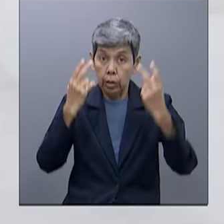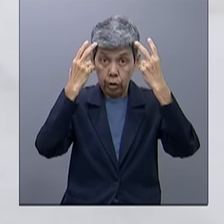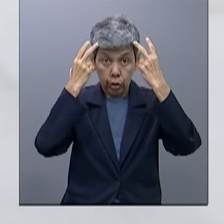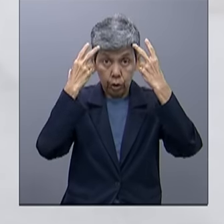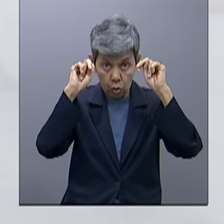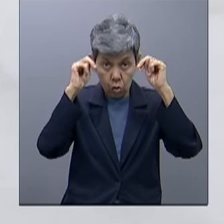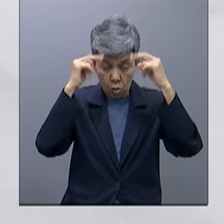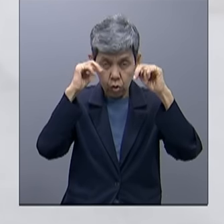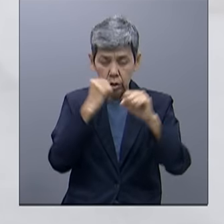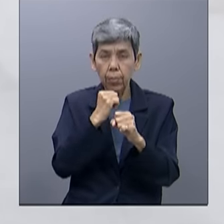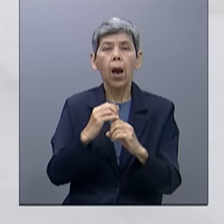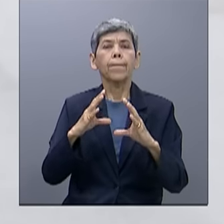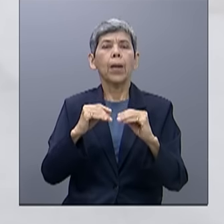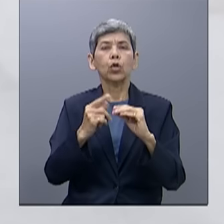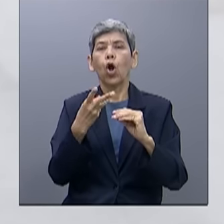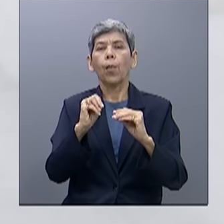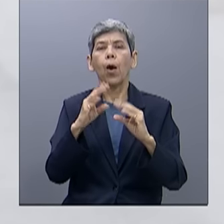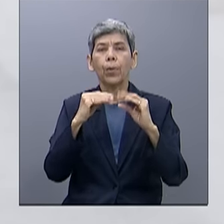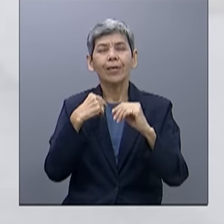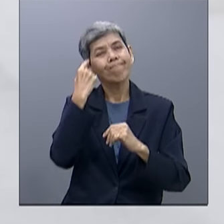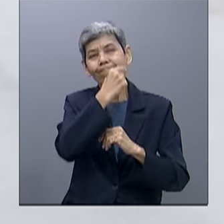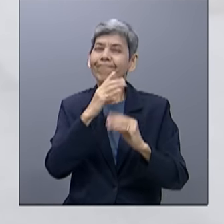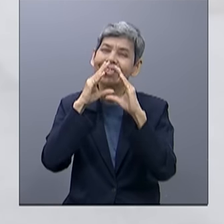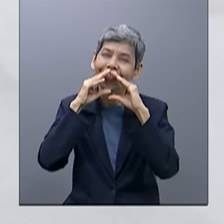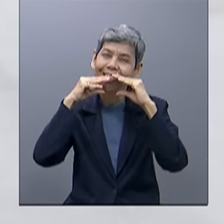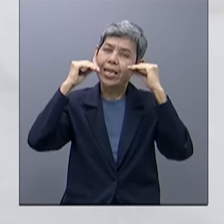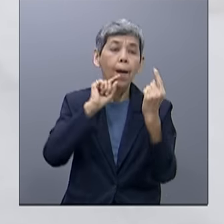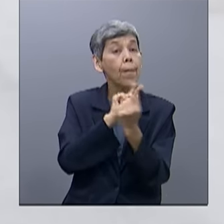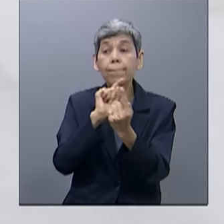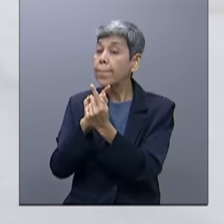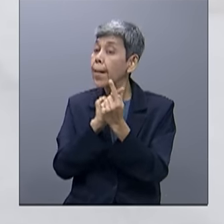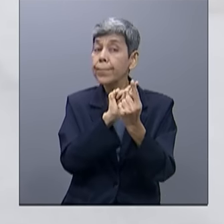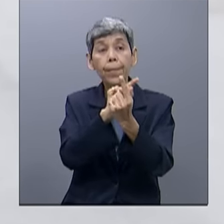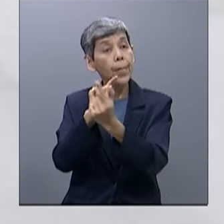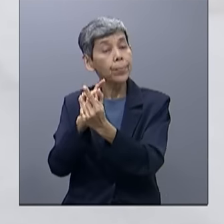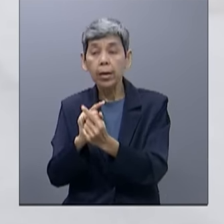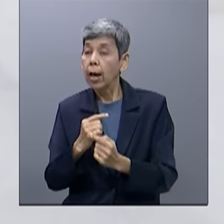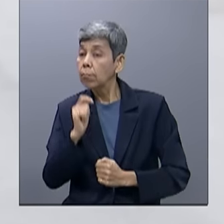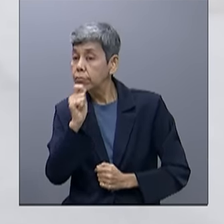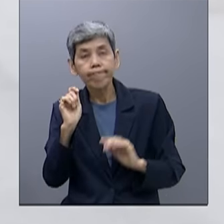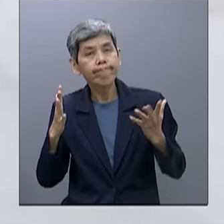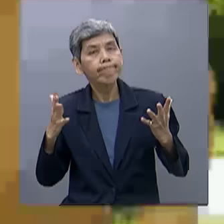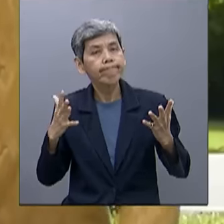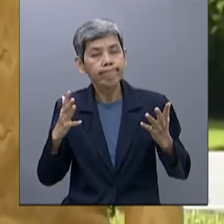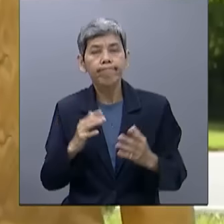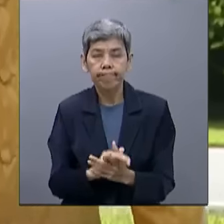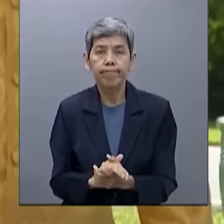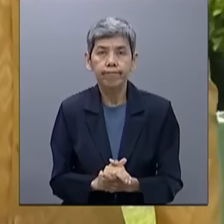รีเข้าประชุมครม.สีหน้ายิ้มแย้มนะคะทักทายนักข่าวค่ะแต่ไม่ได้ให้สัมภาษณ์ในประเด็นใดค่ะ